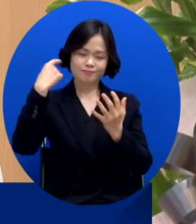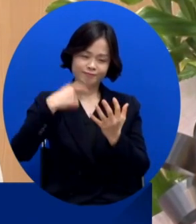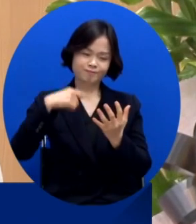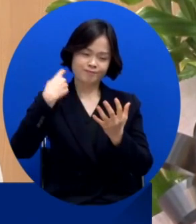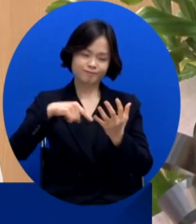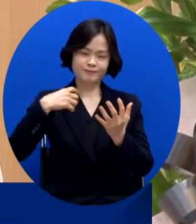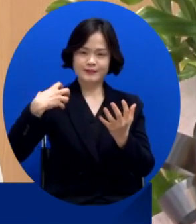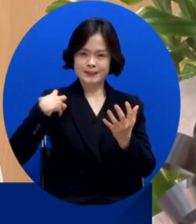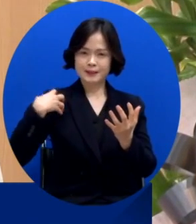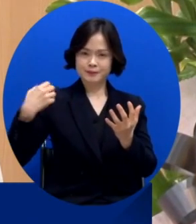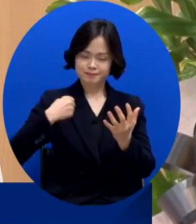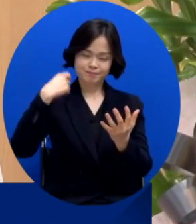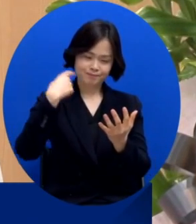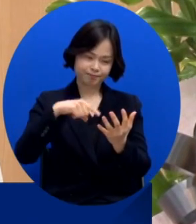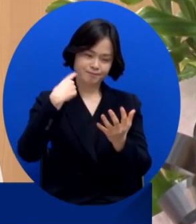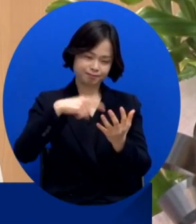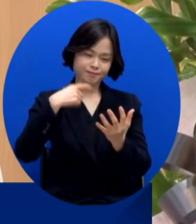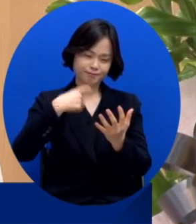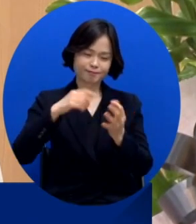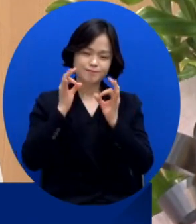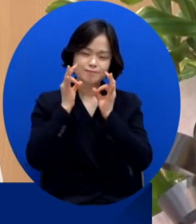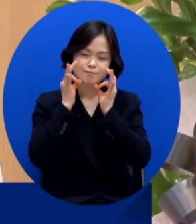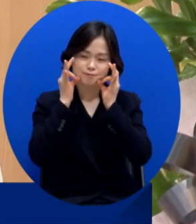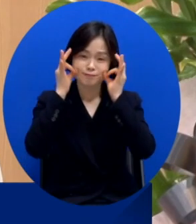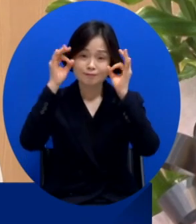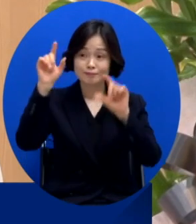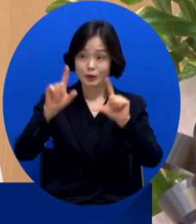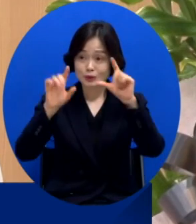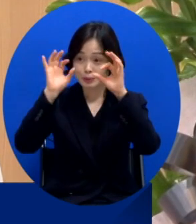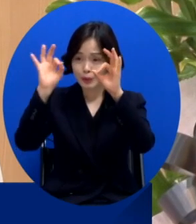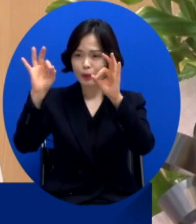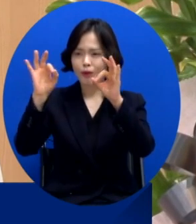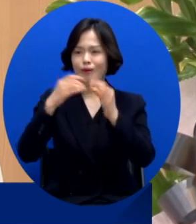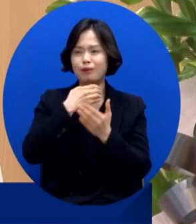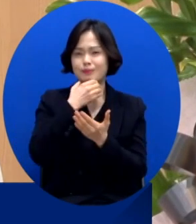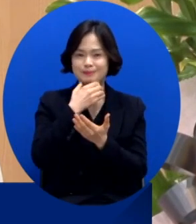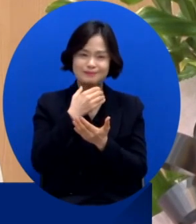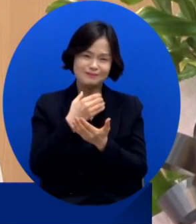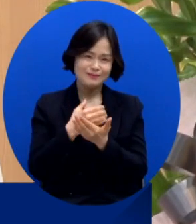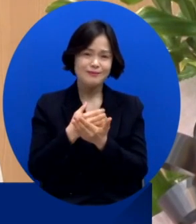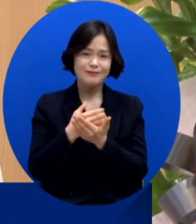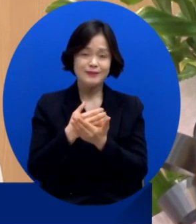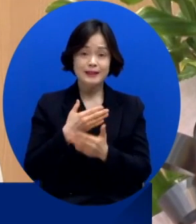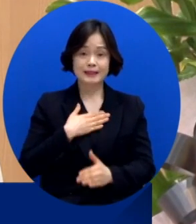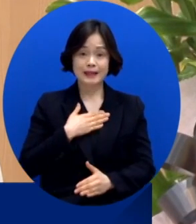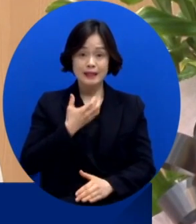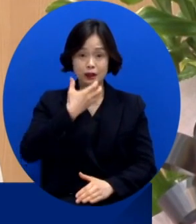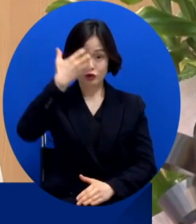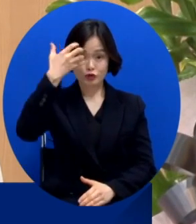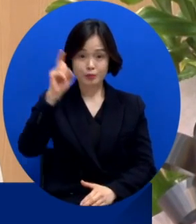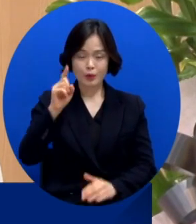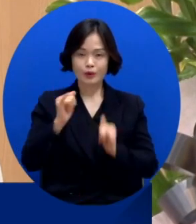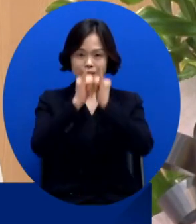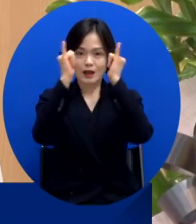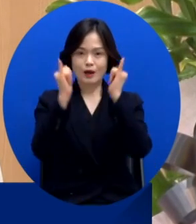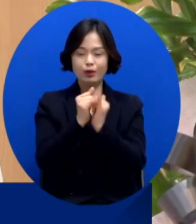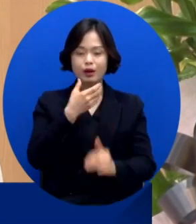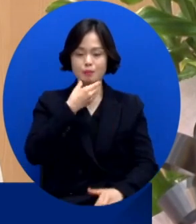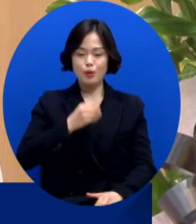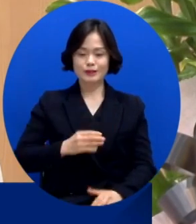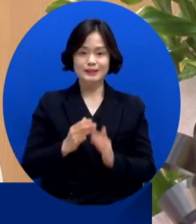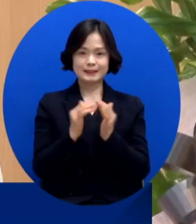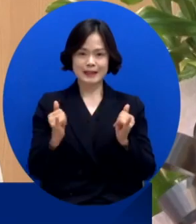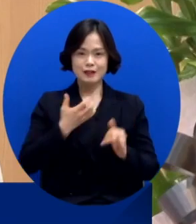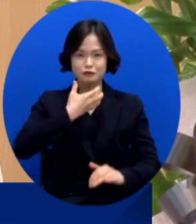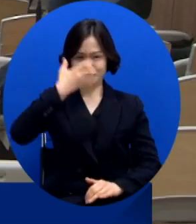지시고 최선을 다하시는 선생님이 모습에 감동을 받았고 사회복지사라는 분명한 목표도 생길